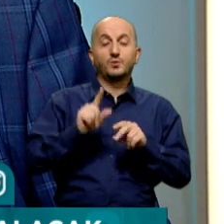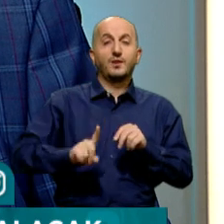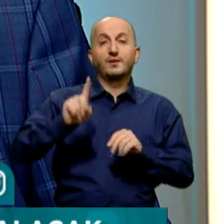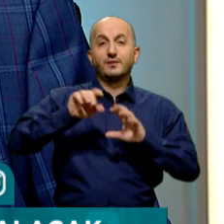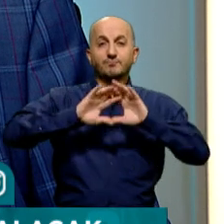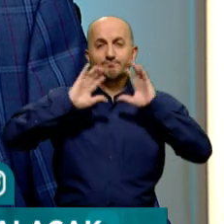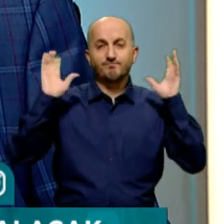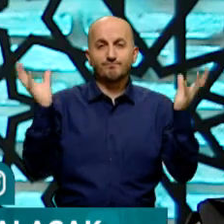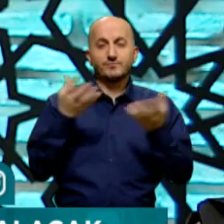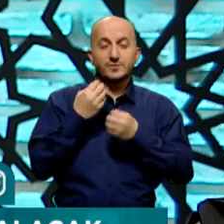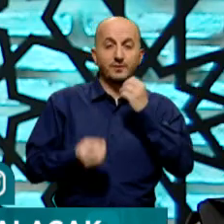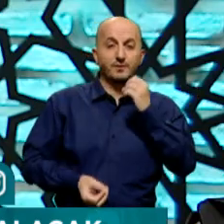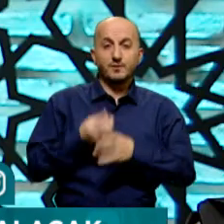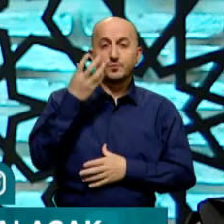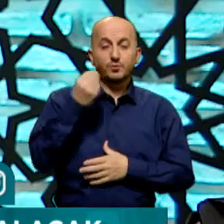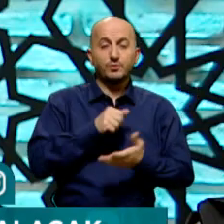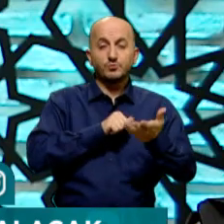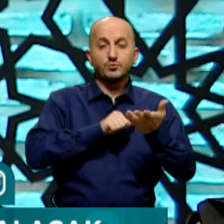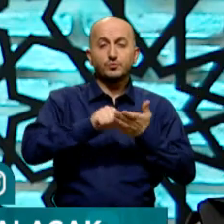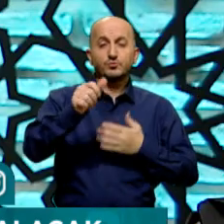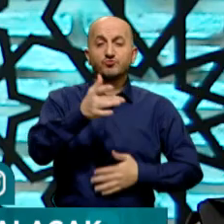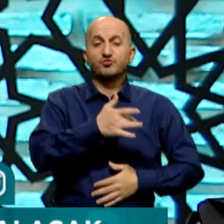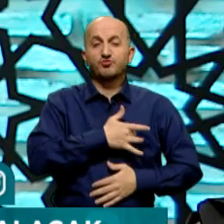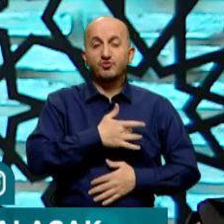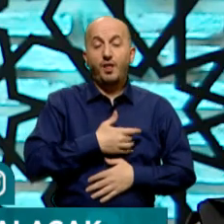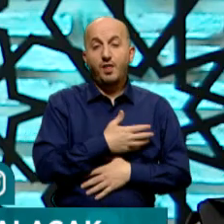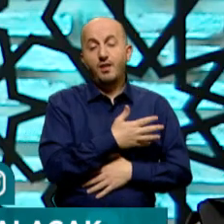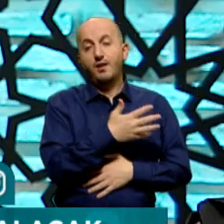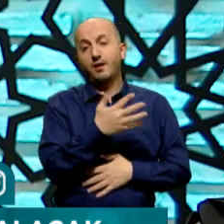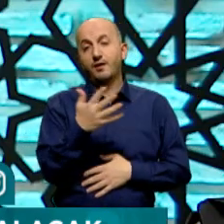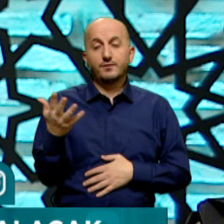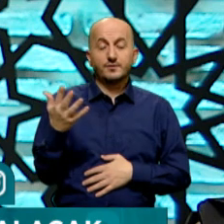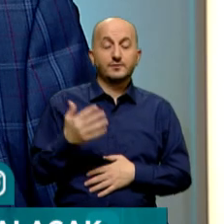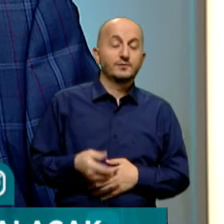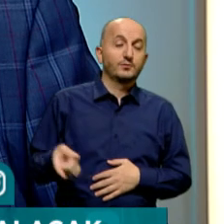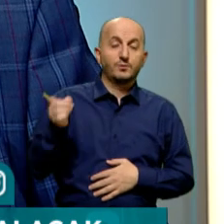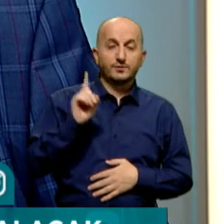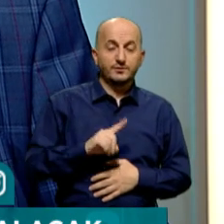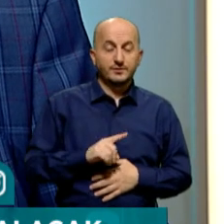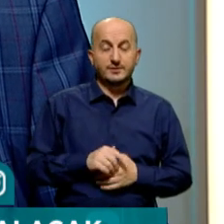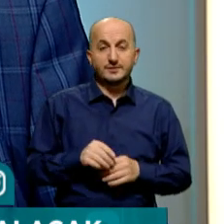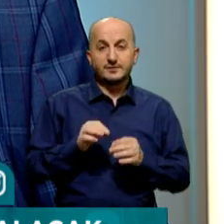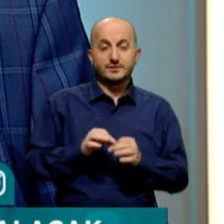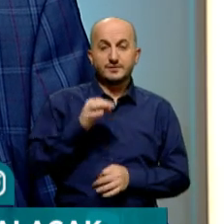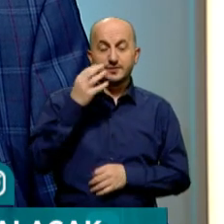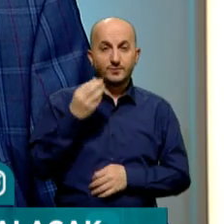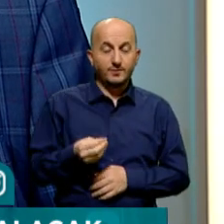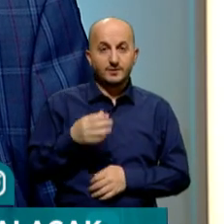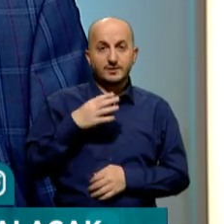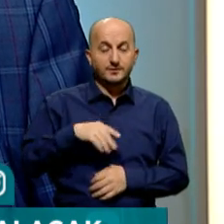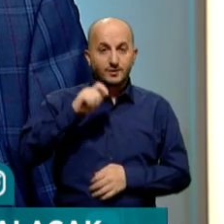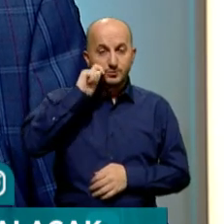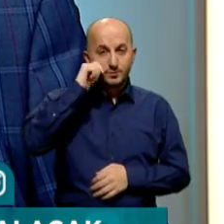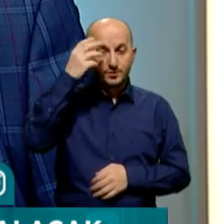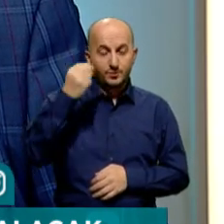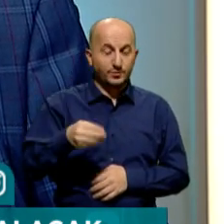kainatta yaratmış olduğu bütün canlılardır. Aynen öyle. Dolayısıyla insan olarak ister Müslüman